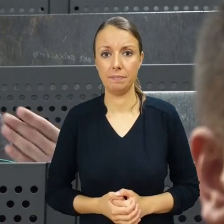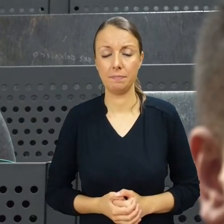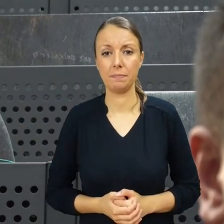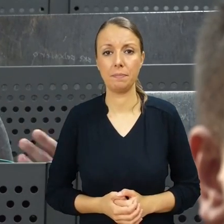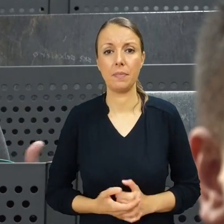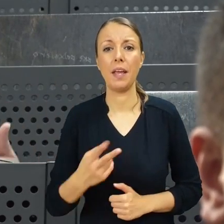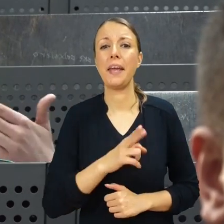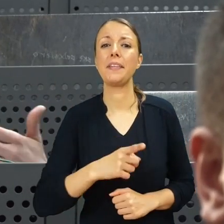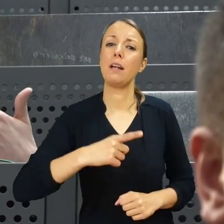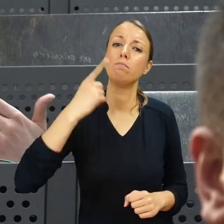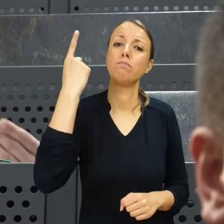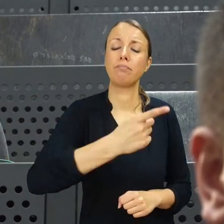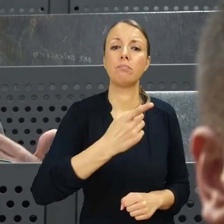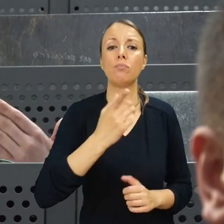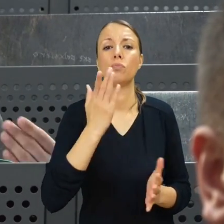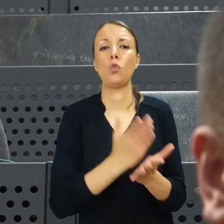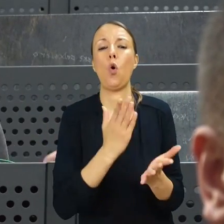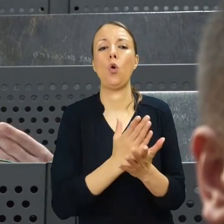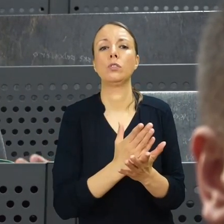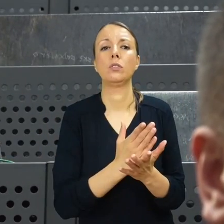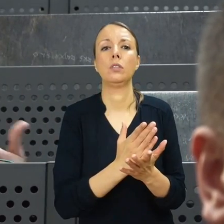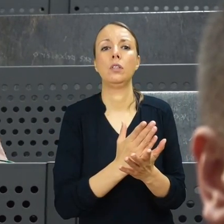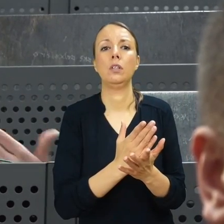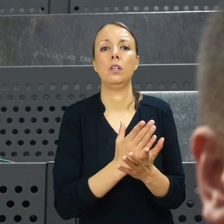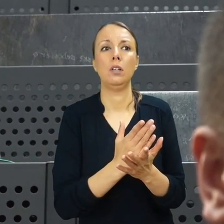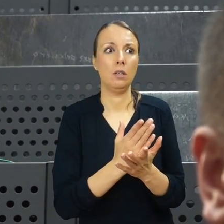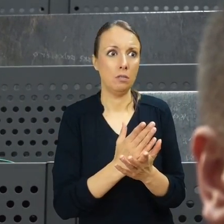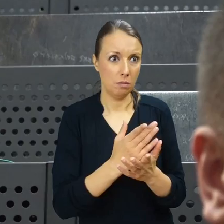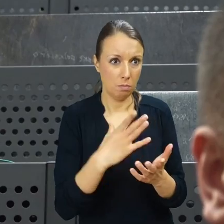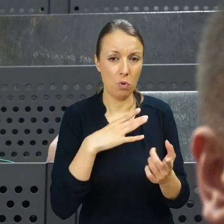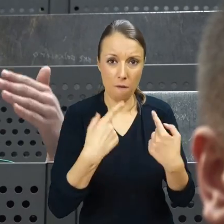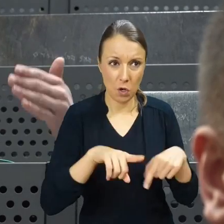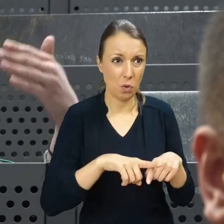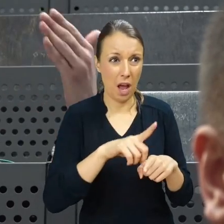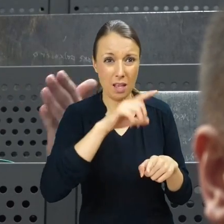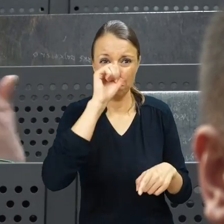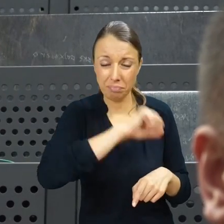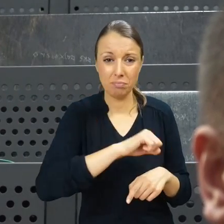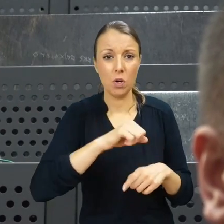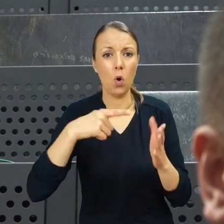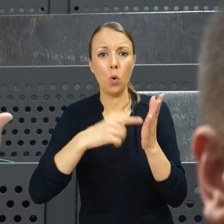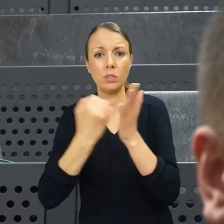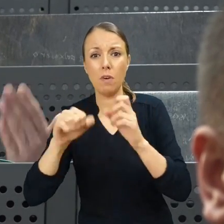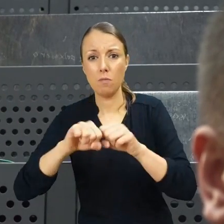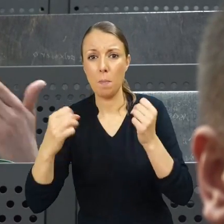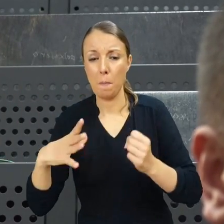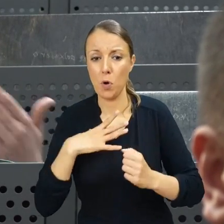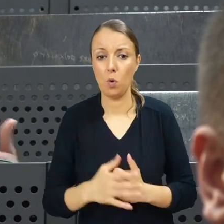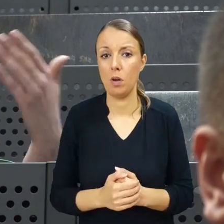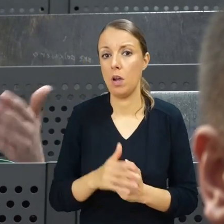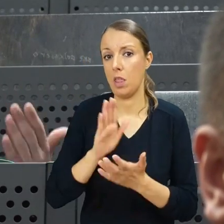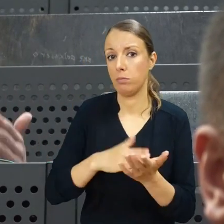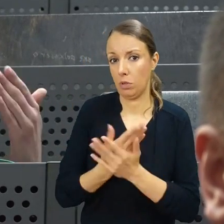wyroki się ostały, ale takie totalnie absurdalne i bzdurne i wprost niezgodne z ustawą, czyli na przykład, to tak